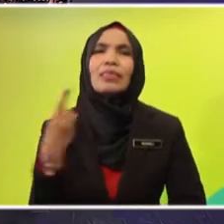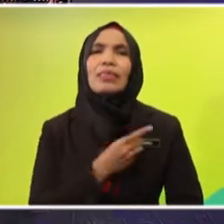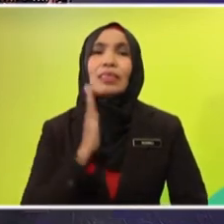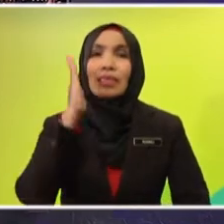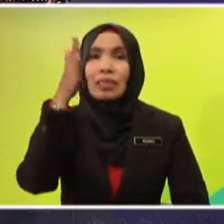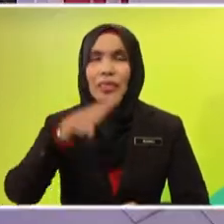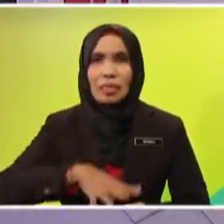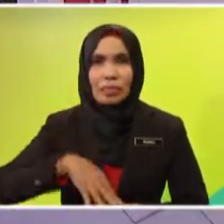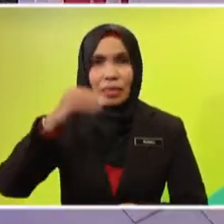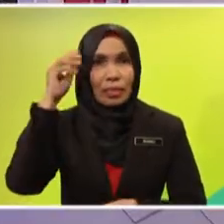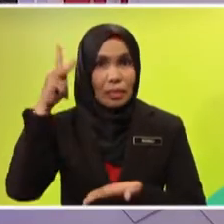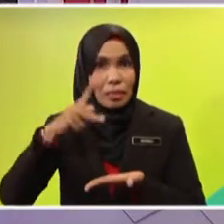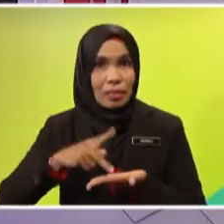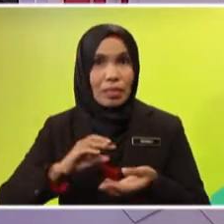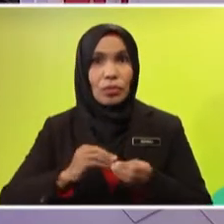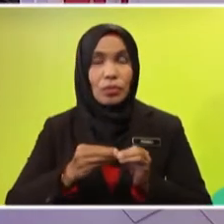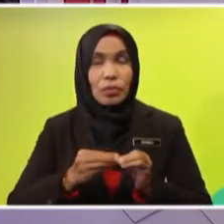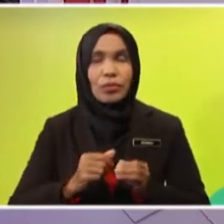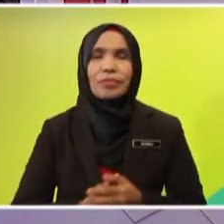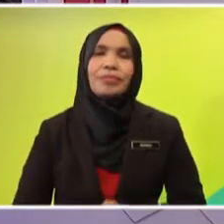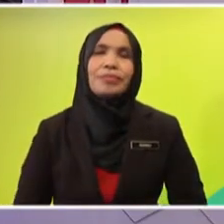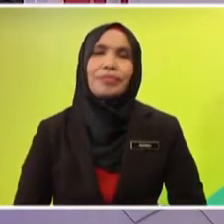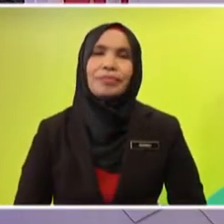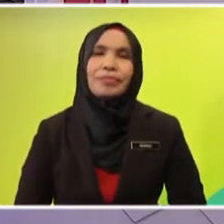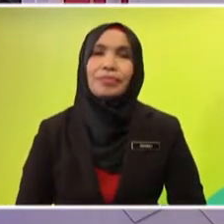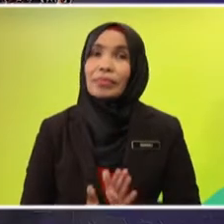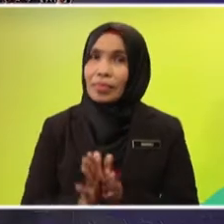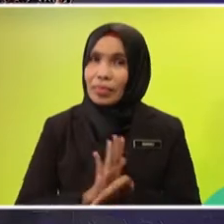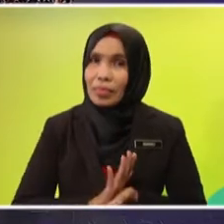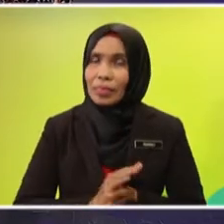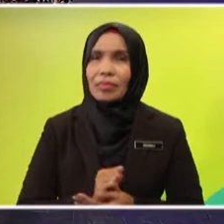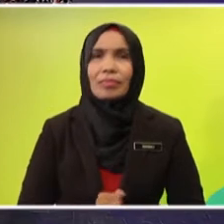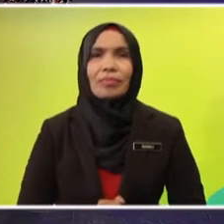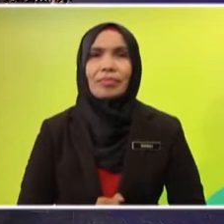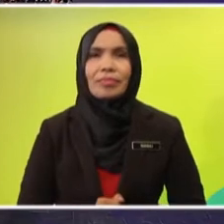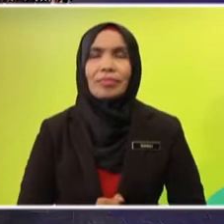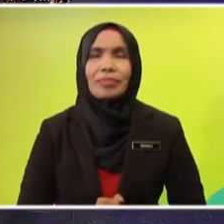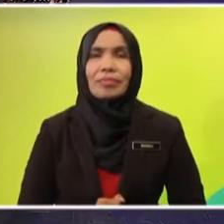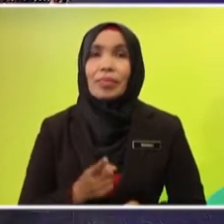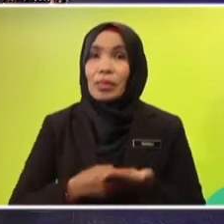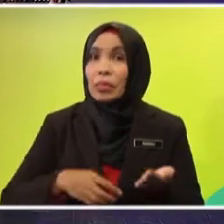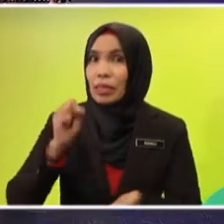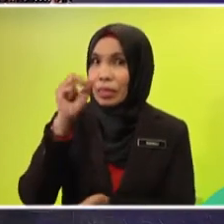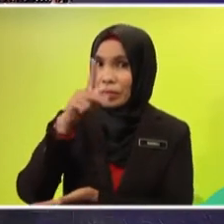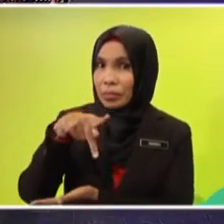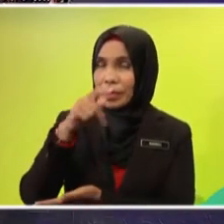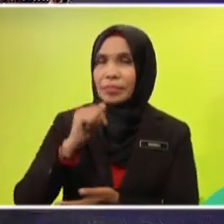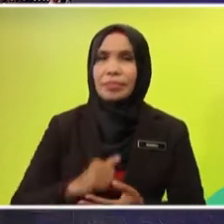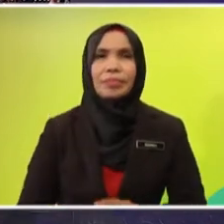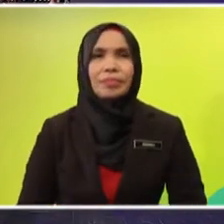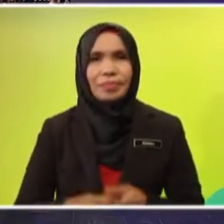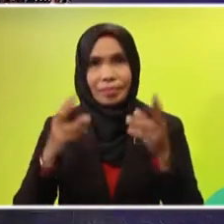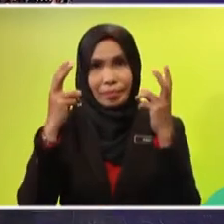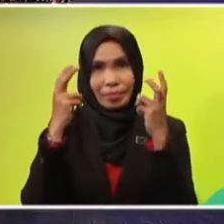belajar mengenal nombor belajar menumbuh jadi Apakah kita baik taju